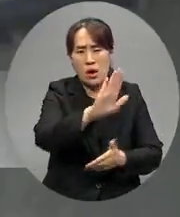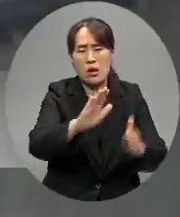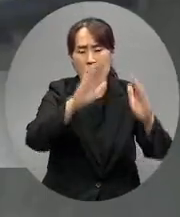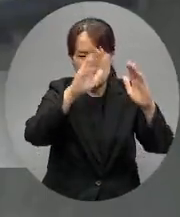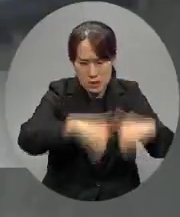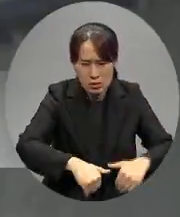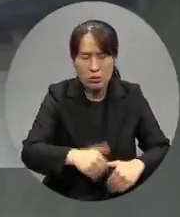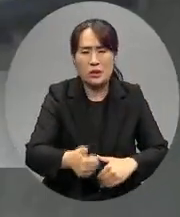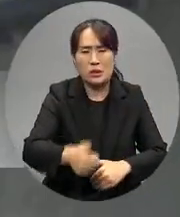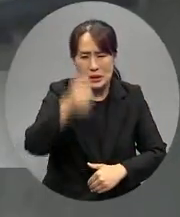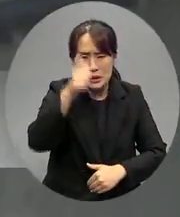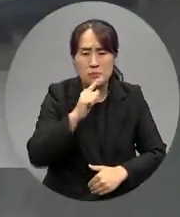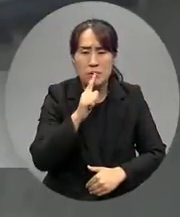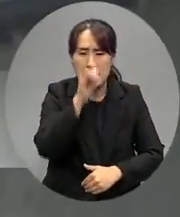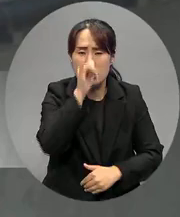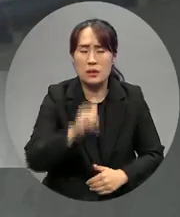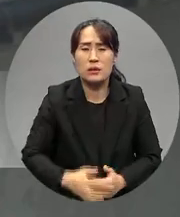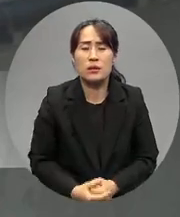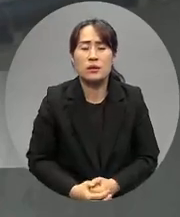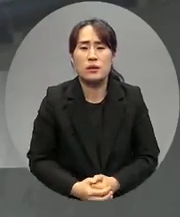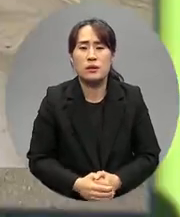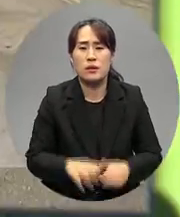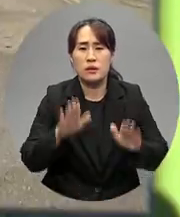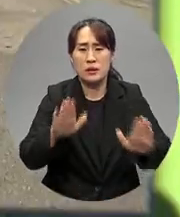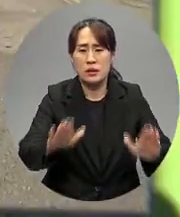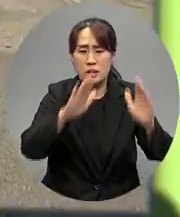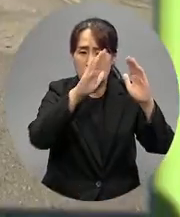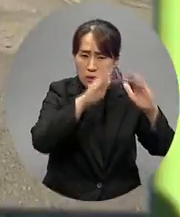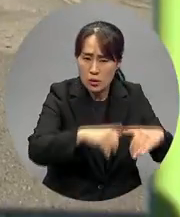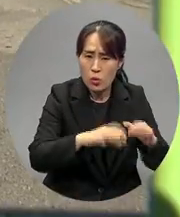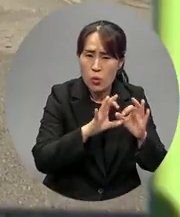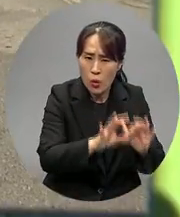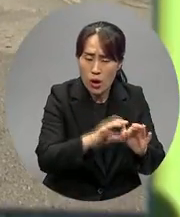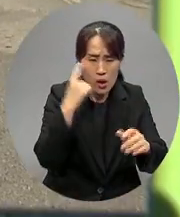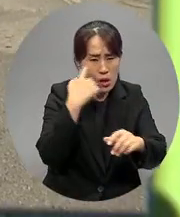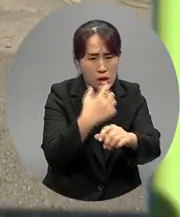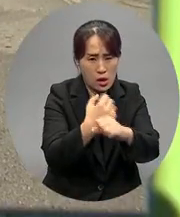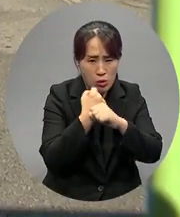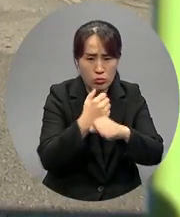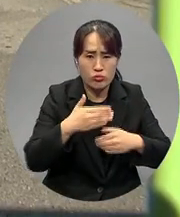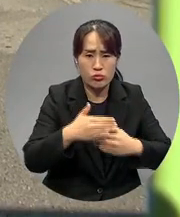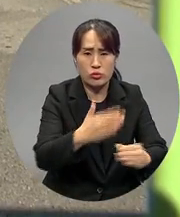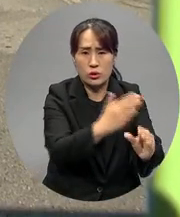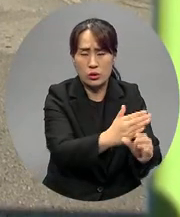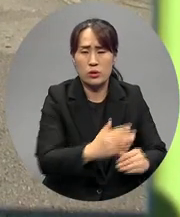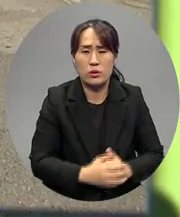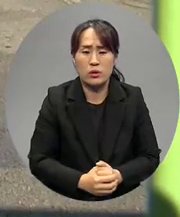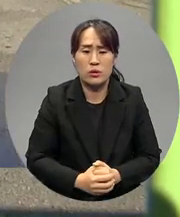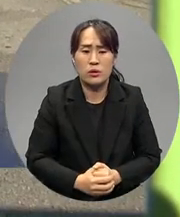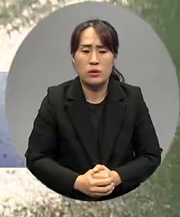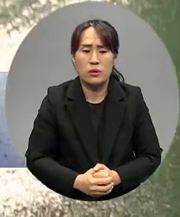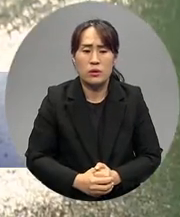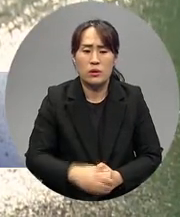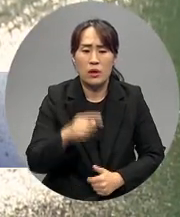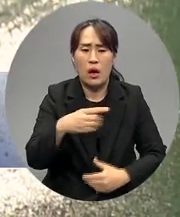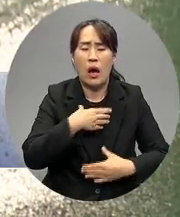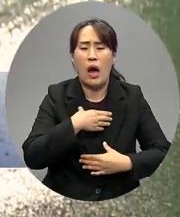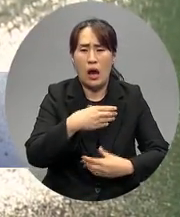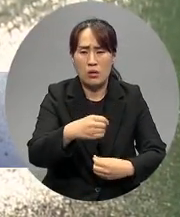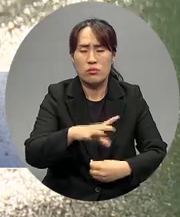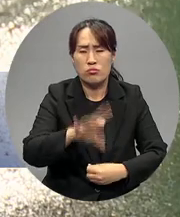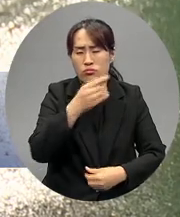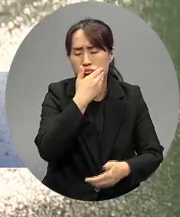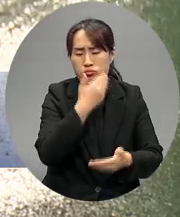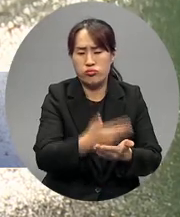철거에 무게가 실린 이유입니다. 현재 철거와 관련한 용역도 진행 중입니다. 안전성이 우선 잘 돼야